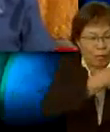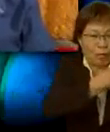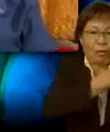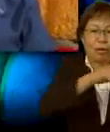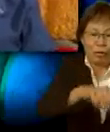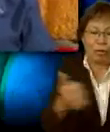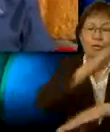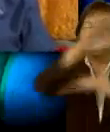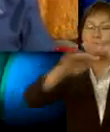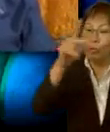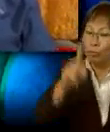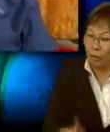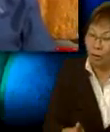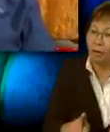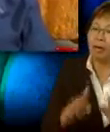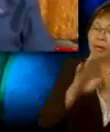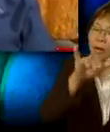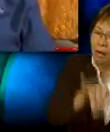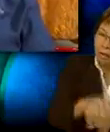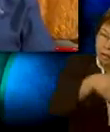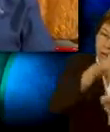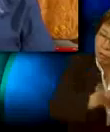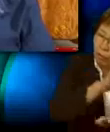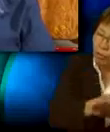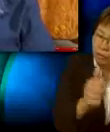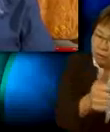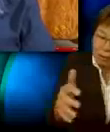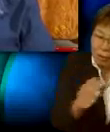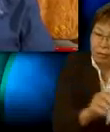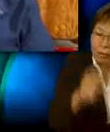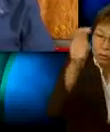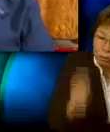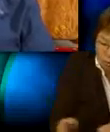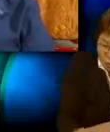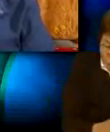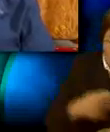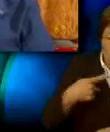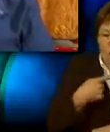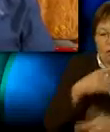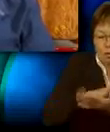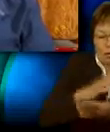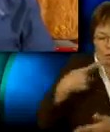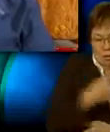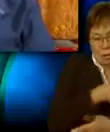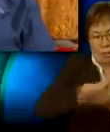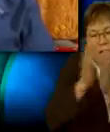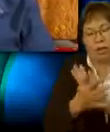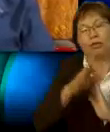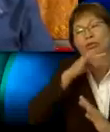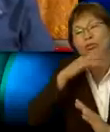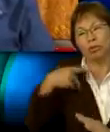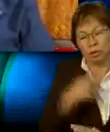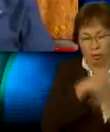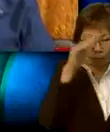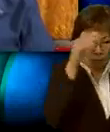peranan yang dimainkan oleh semua pihak yang berada di sekolah. Tanpa tukang sapu, sekolah kita akan menjadi kotor. Jadi kita